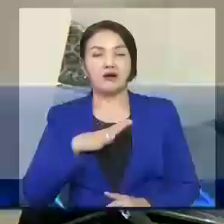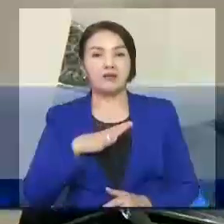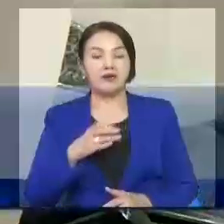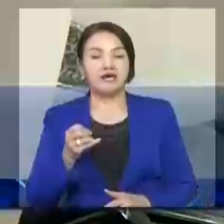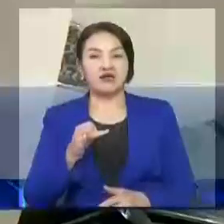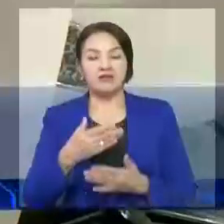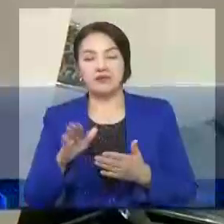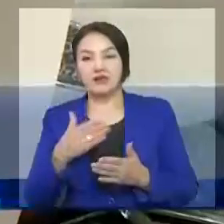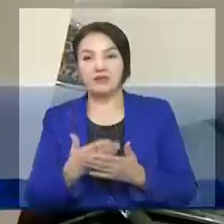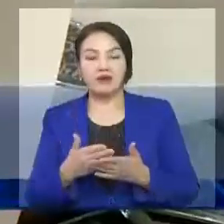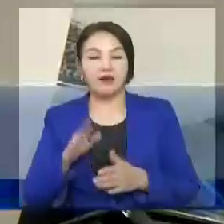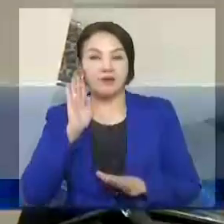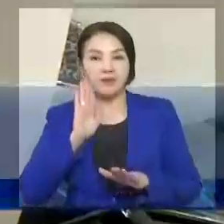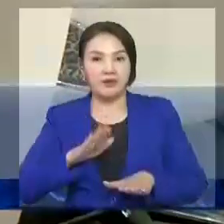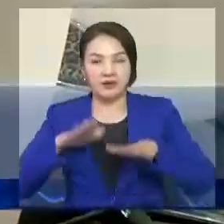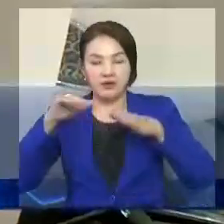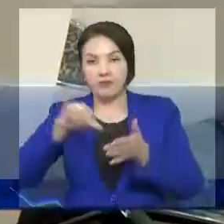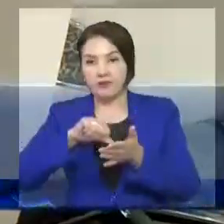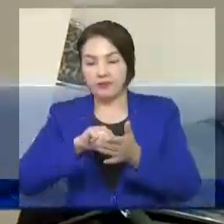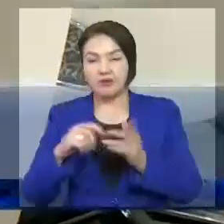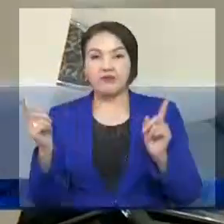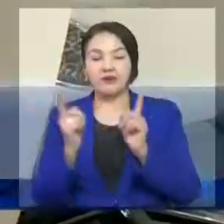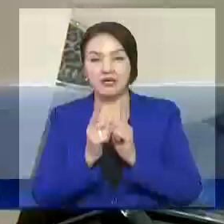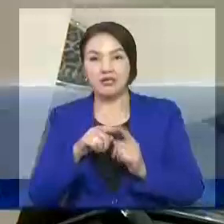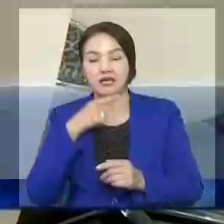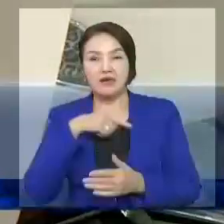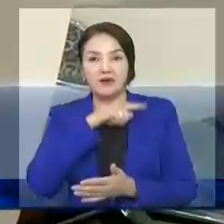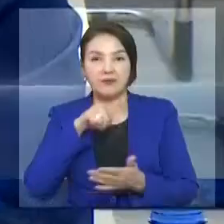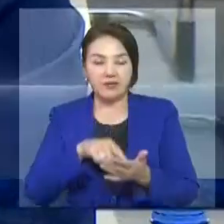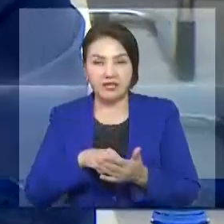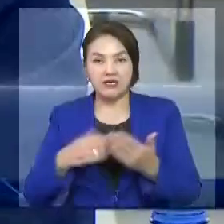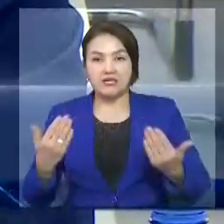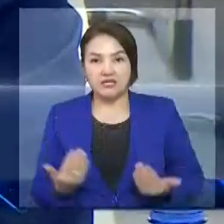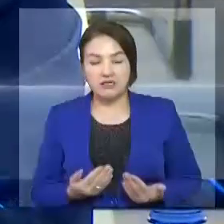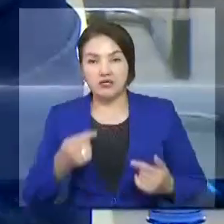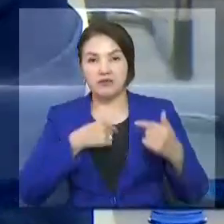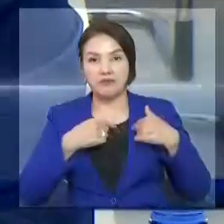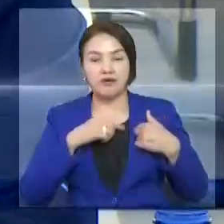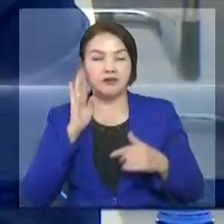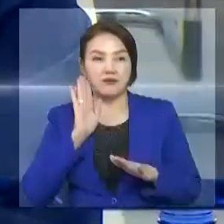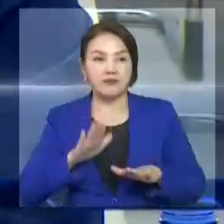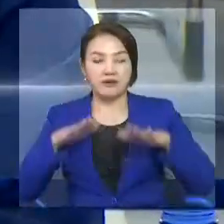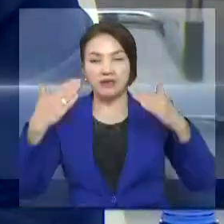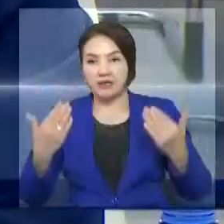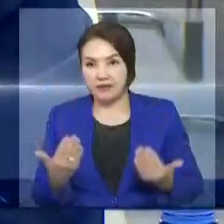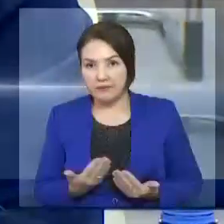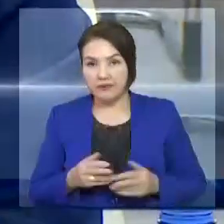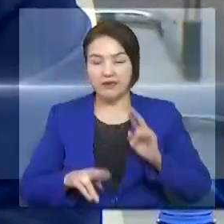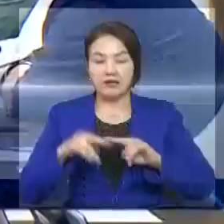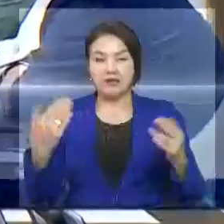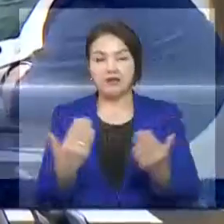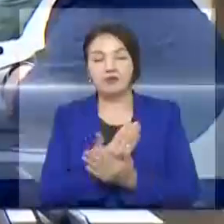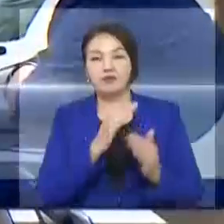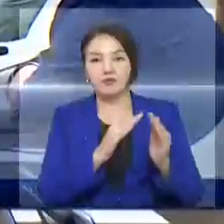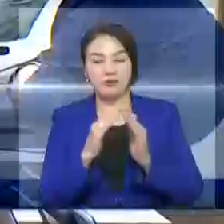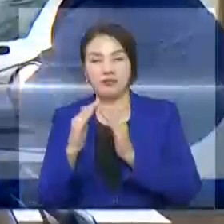по ликвидации последствий паводка. Участники встречи обсудили вопросы обеспечения жильем пострадавших от половодья жителей, строительства новых